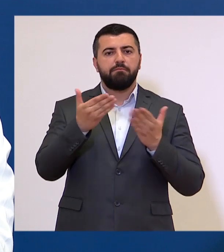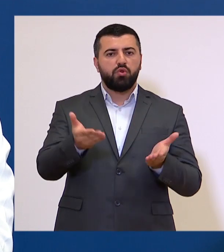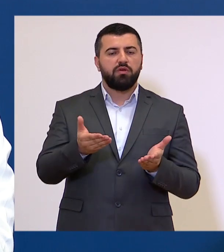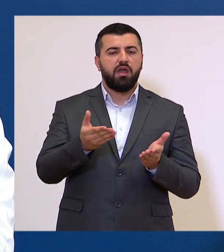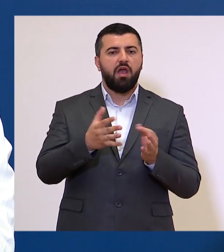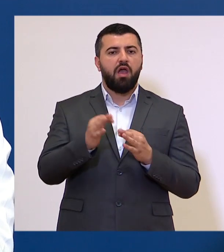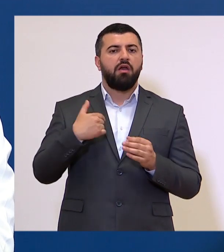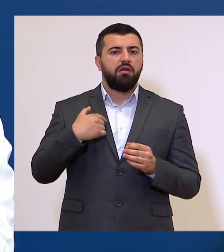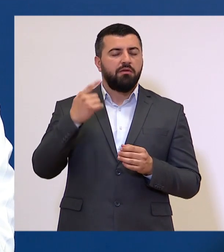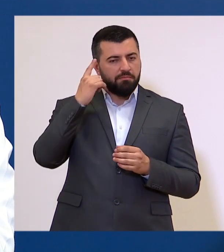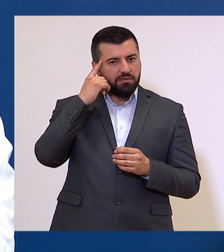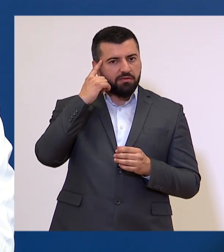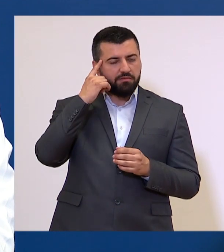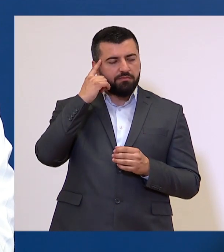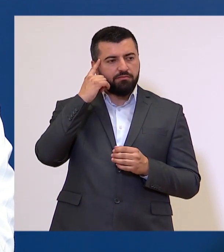Ali koliko ja sam